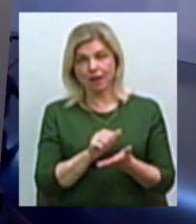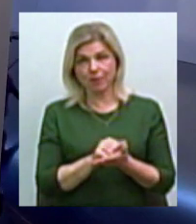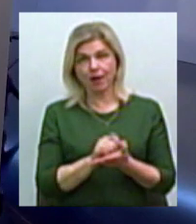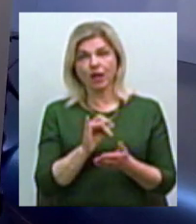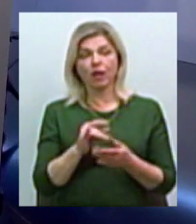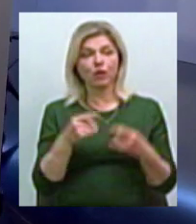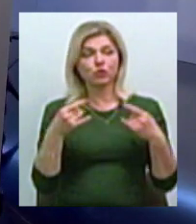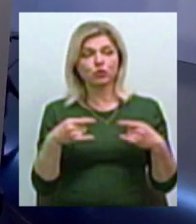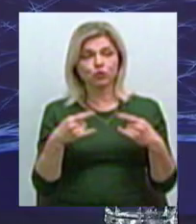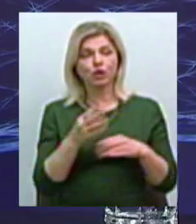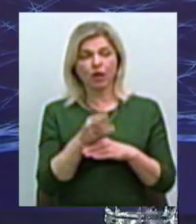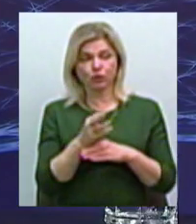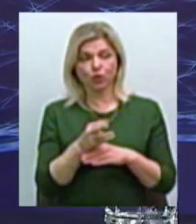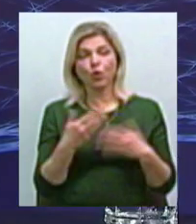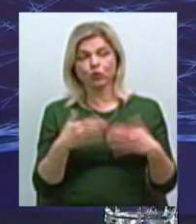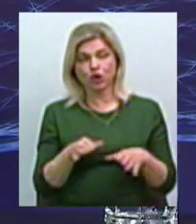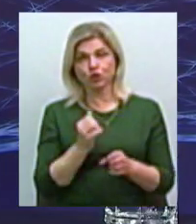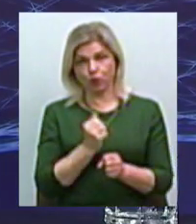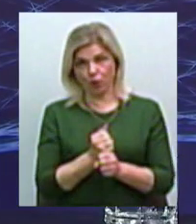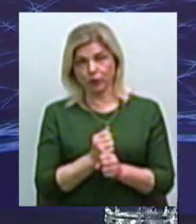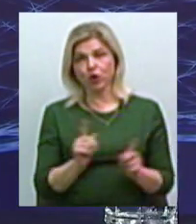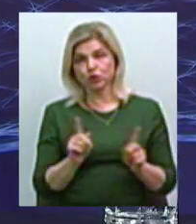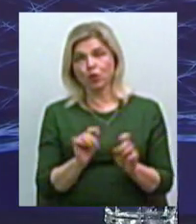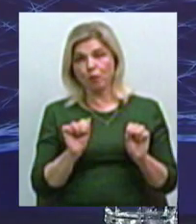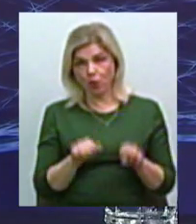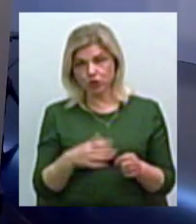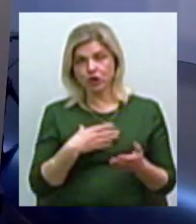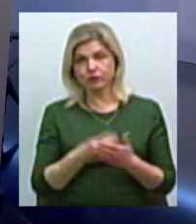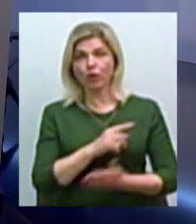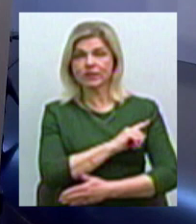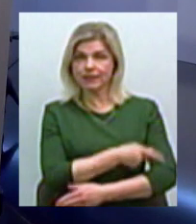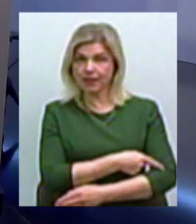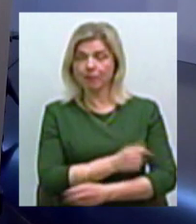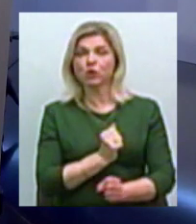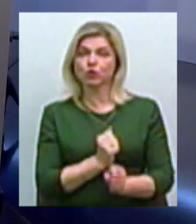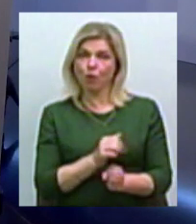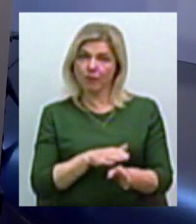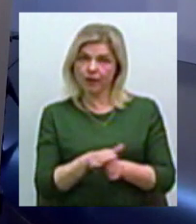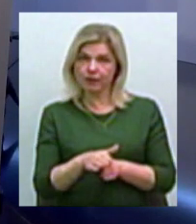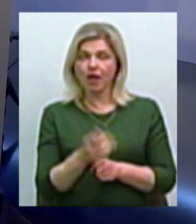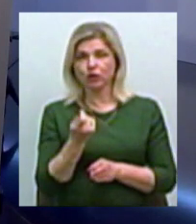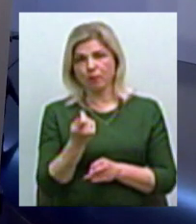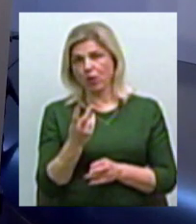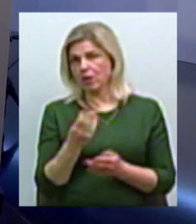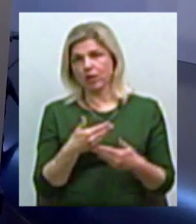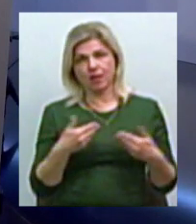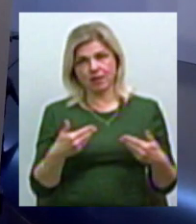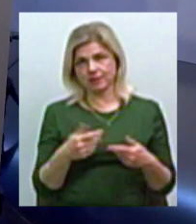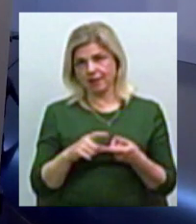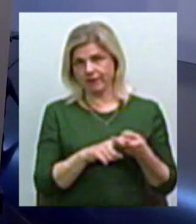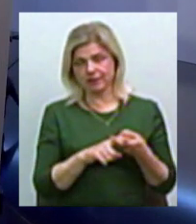сюжетах меблі, ремонт, все зроблено. Те, що ми можемо своїми силами, зробили. А тут вже трошки не від нас залежить, тому ми просто